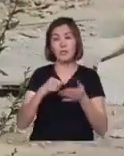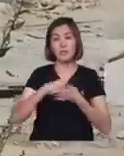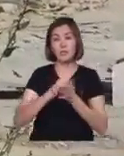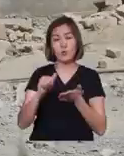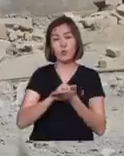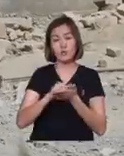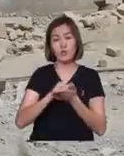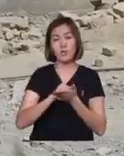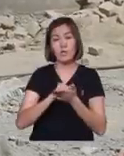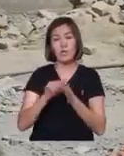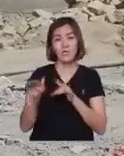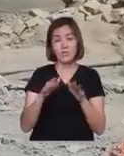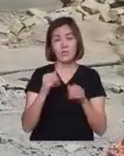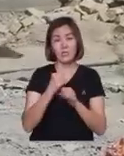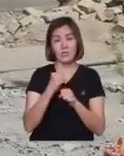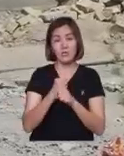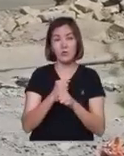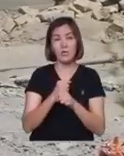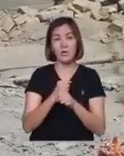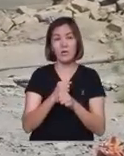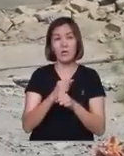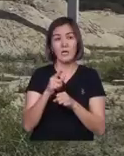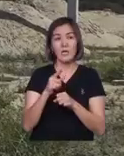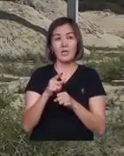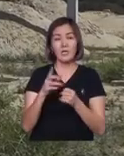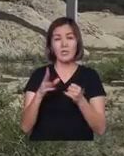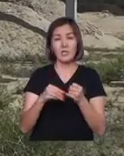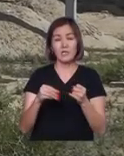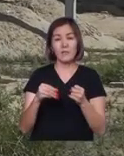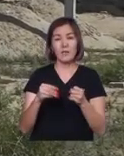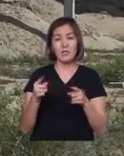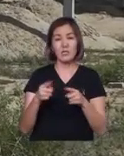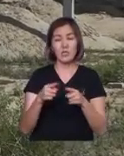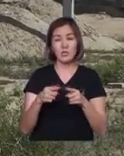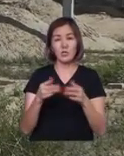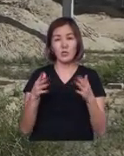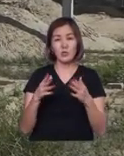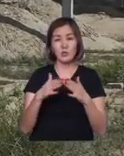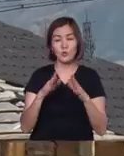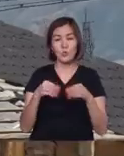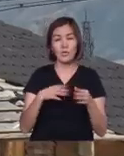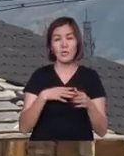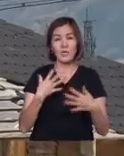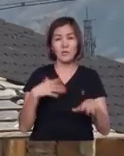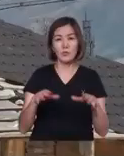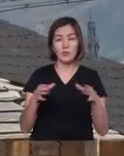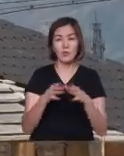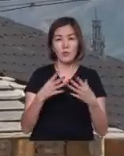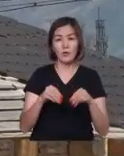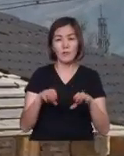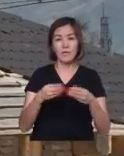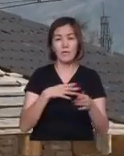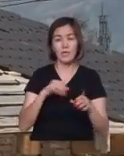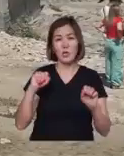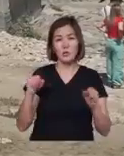құжаттық рәсімдері жасалуда. Ал Қабанбайда 10 жалдамалы жер үйдің құрылысы жүріп жатыр. Оған әлеуметтік осал топқа жататын отбасылар қоныстанады. Қара